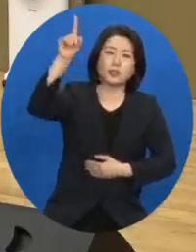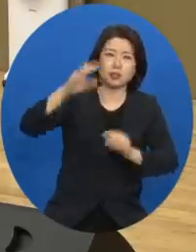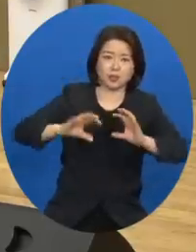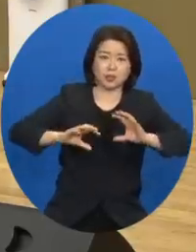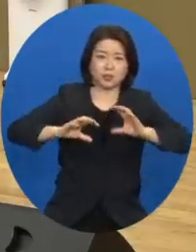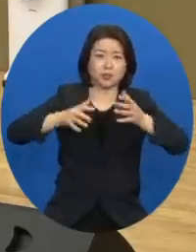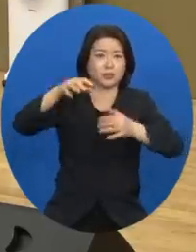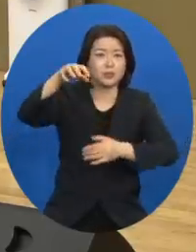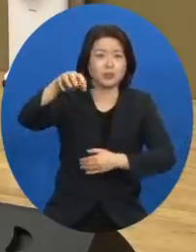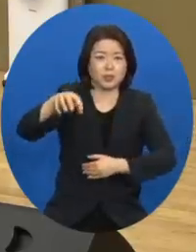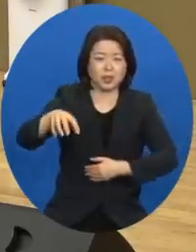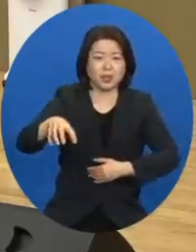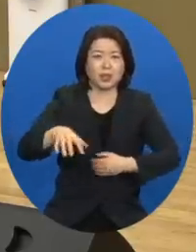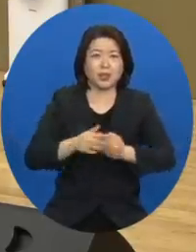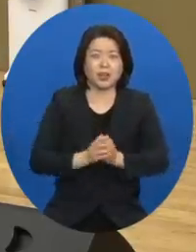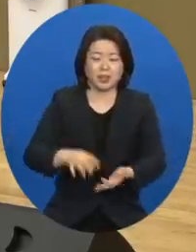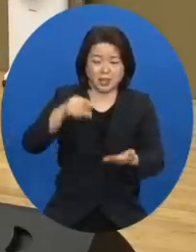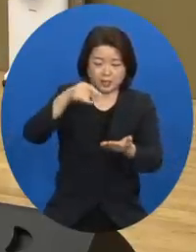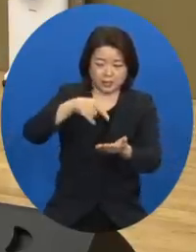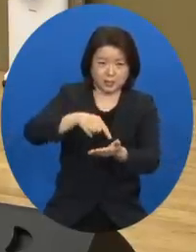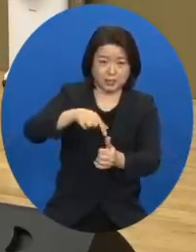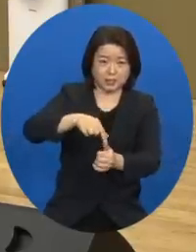우리들도 천국에